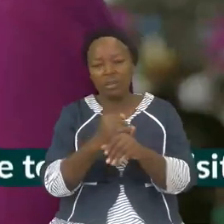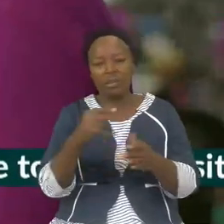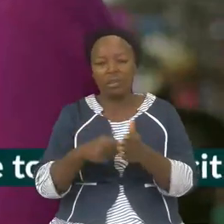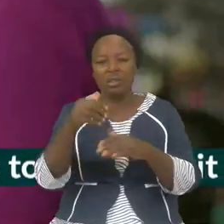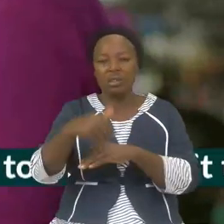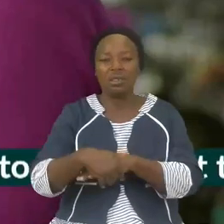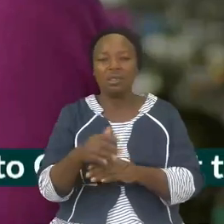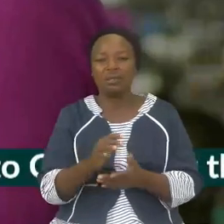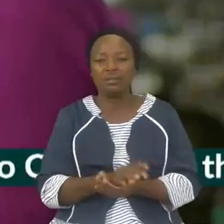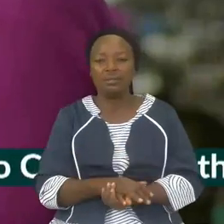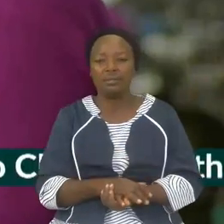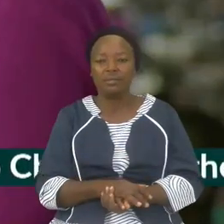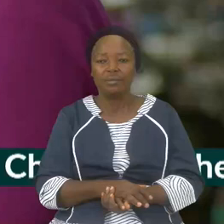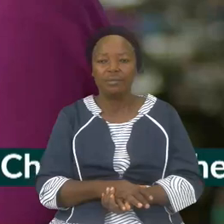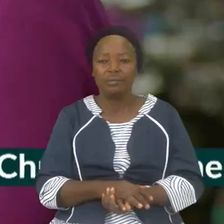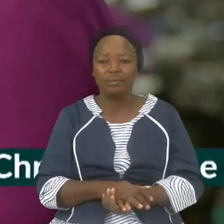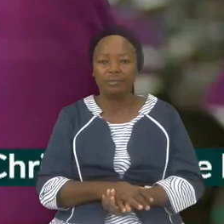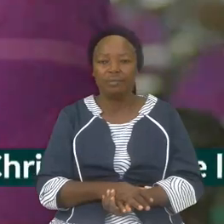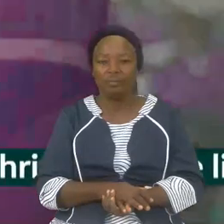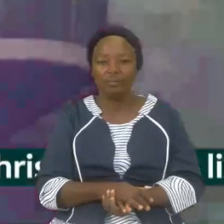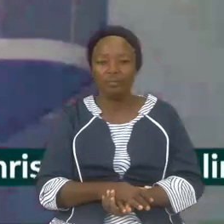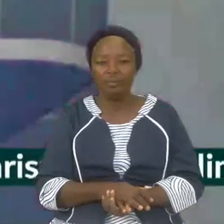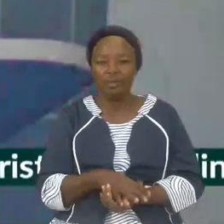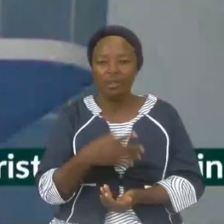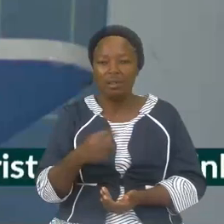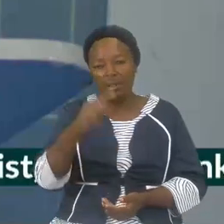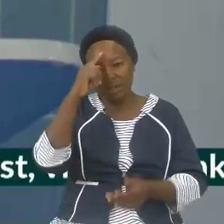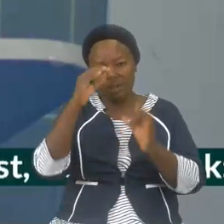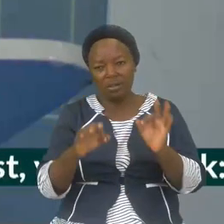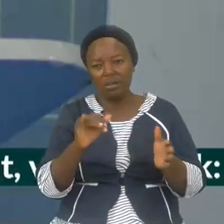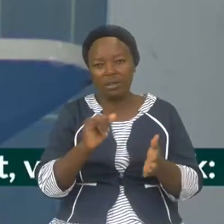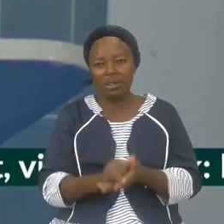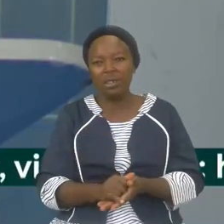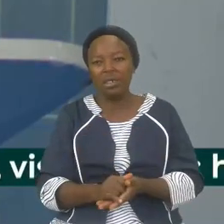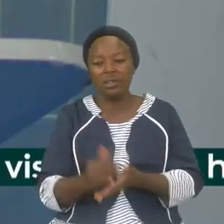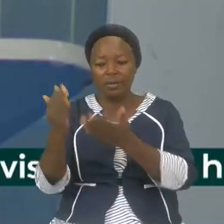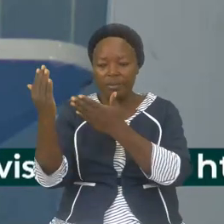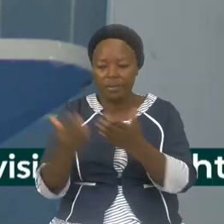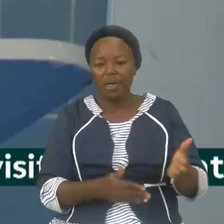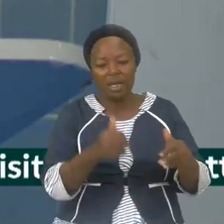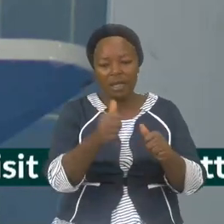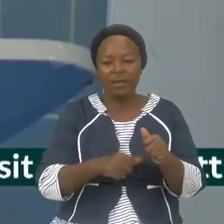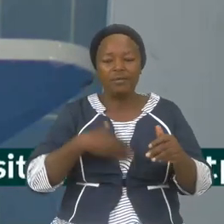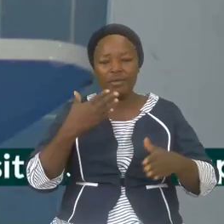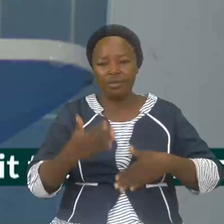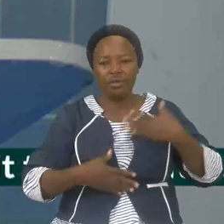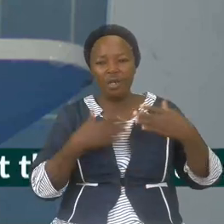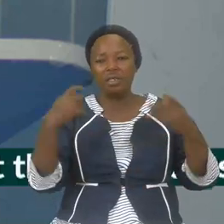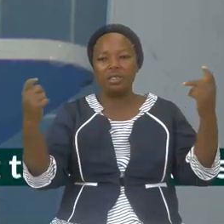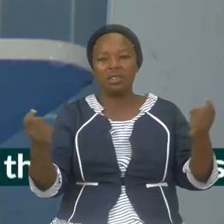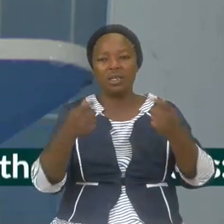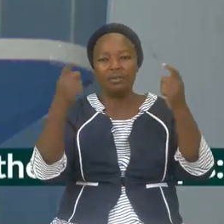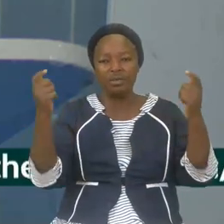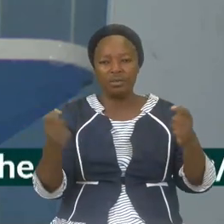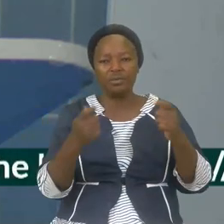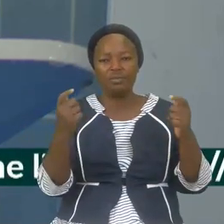C'est une décision glorieuse que vous avez prise ce jour, la décision qui initie la